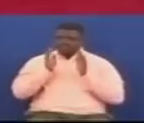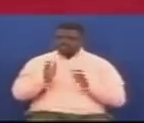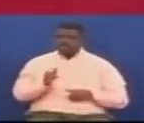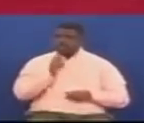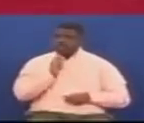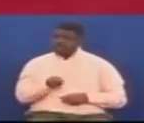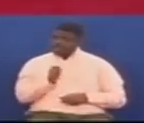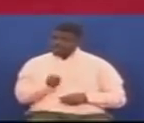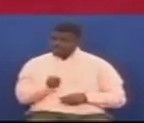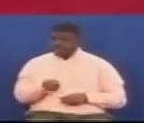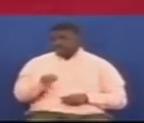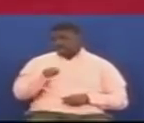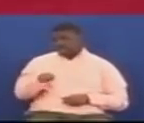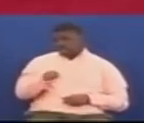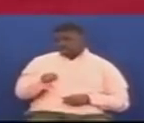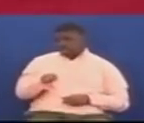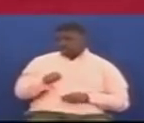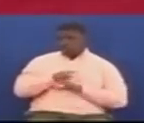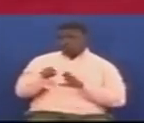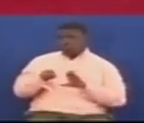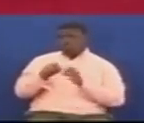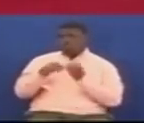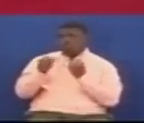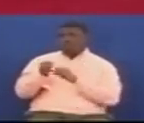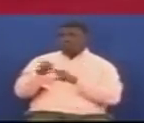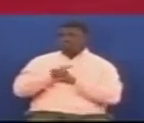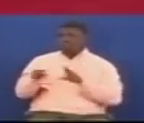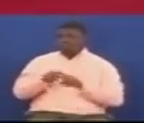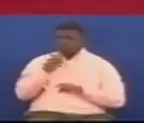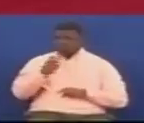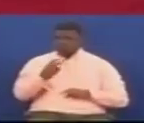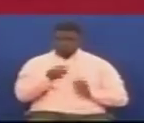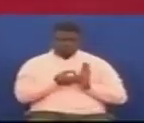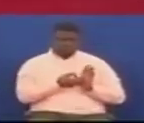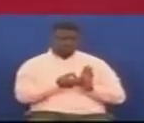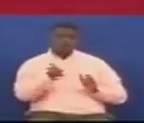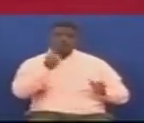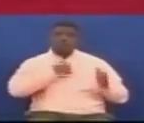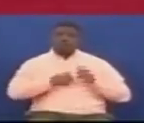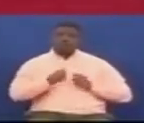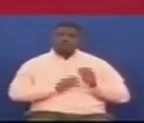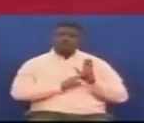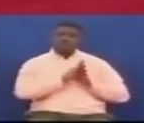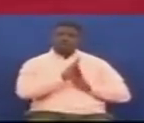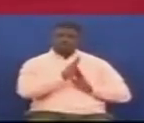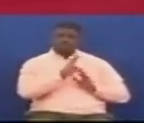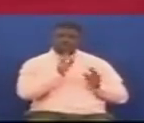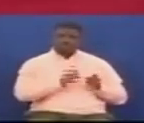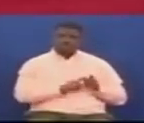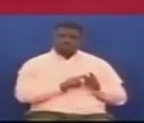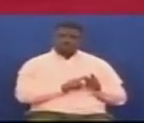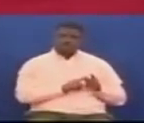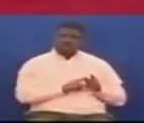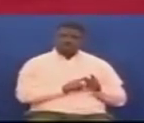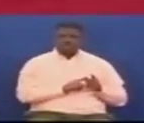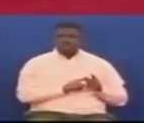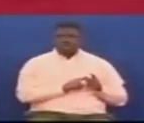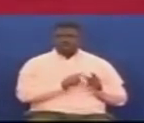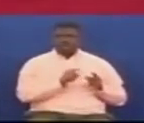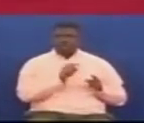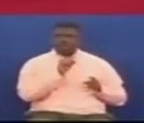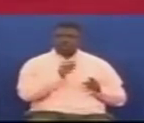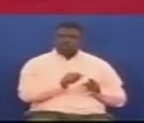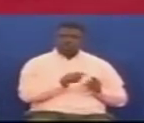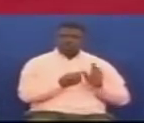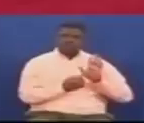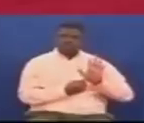Afrika Mashariki unaonesha kuwa uchumi wa Rwanda ulikuwa kwa 8.6% mwaka 2018 ikilinganishwa